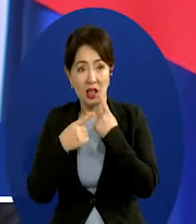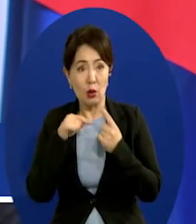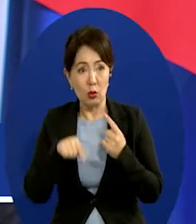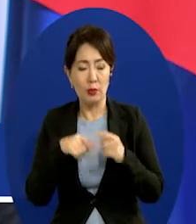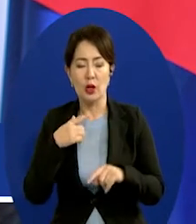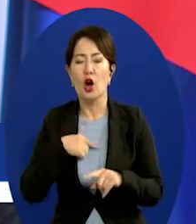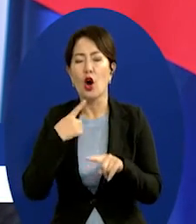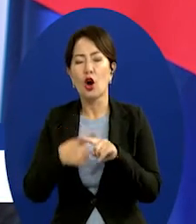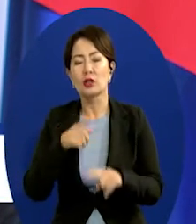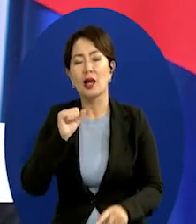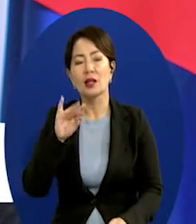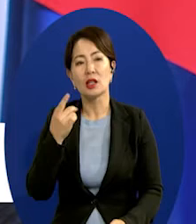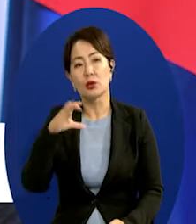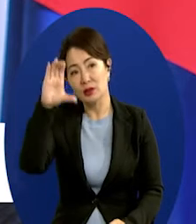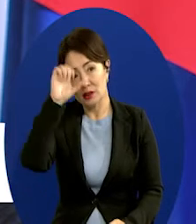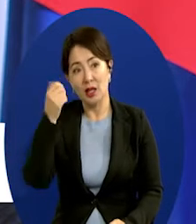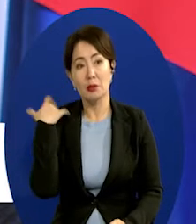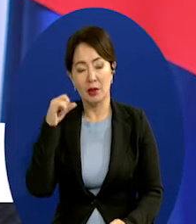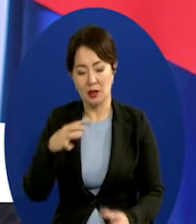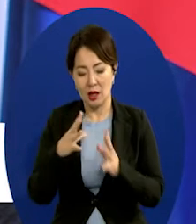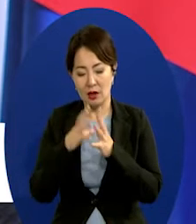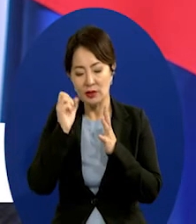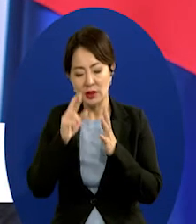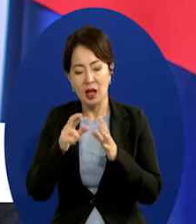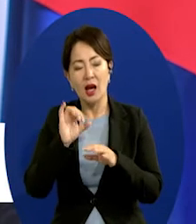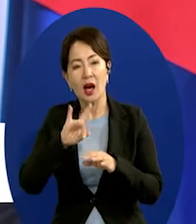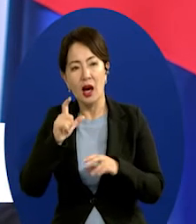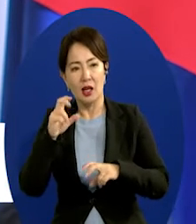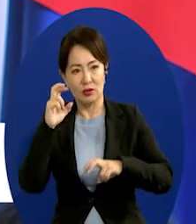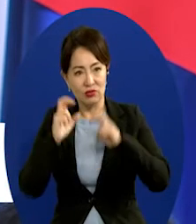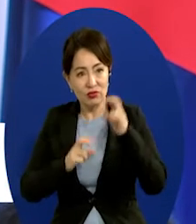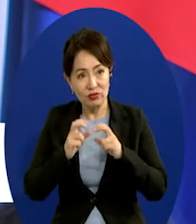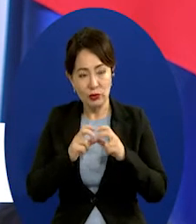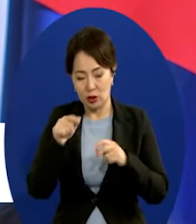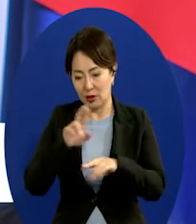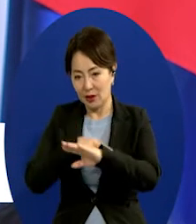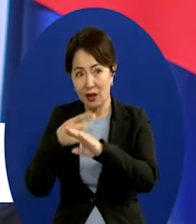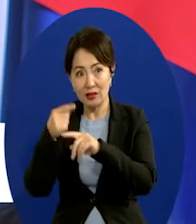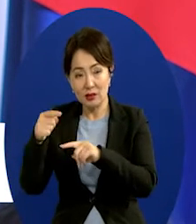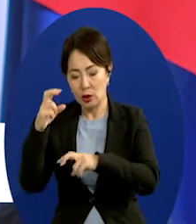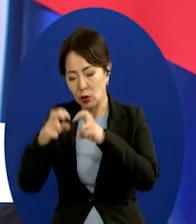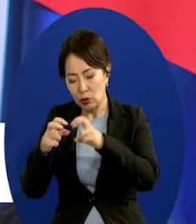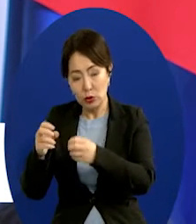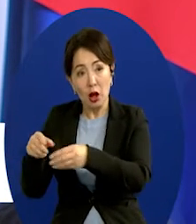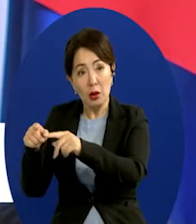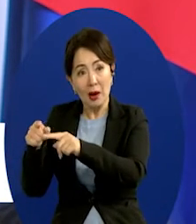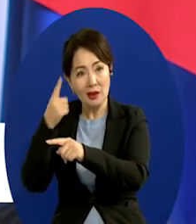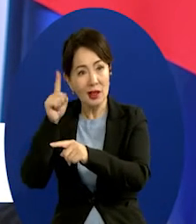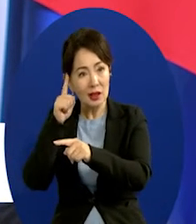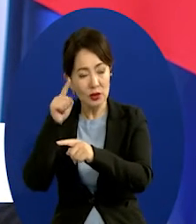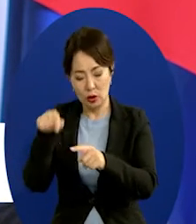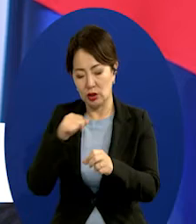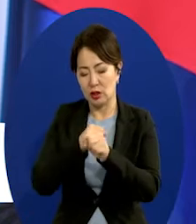сайд байхдаа 10 сая ширхэг арьс боловсруулах буюу одоо дарханд баригдаж эхэлж байгаа үйлдвэрийг санаачлаад энэ жилээс ингээ